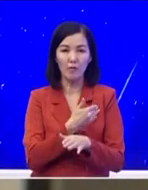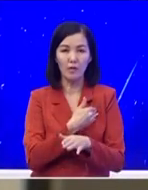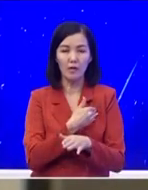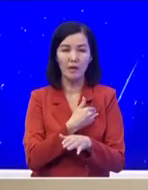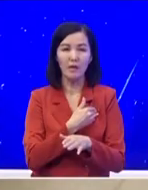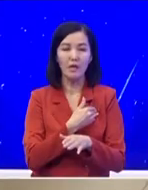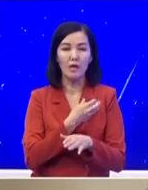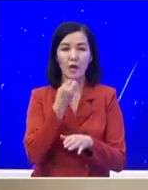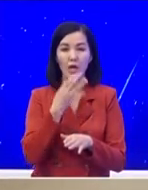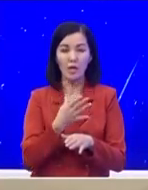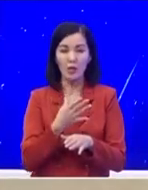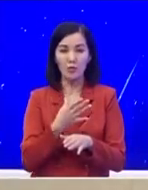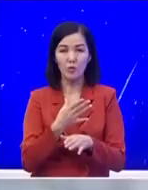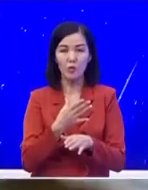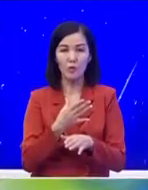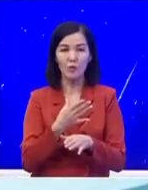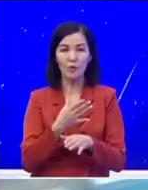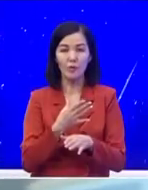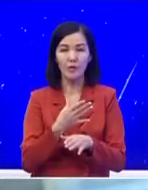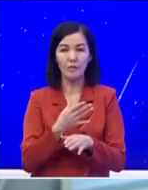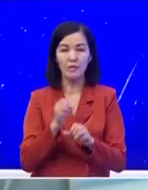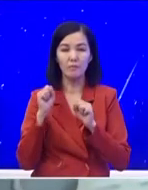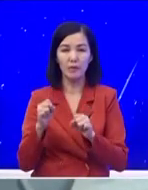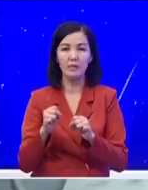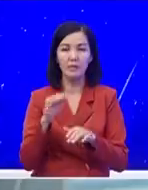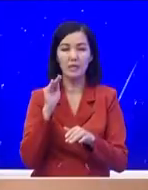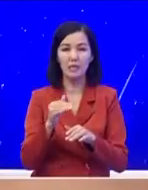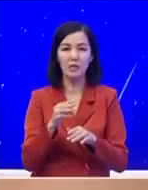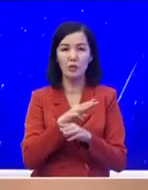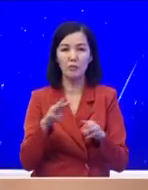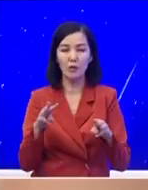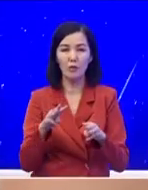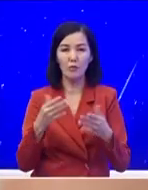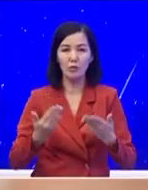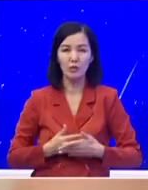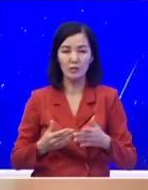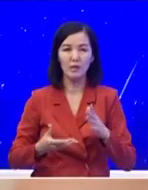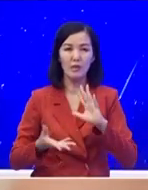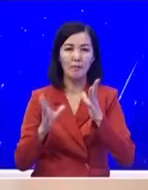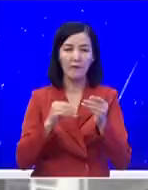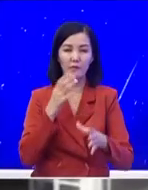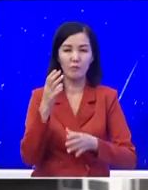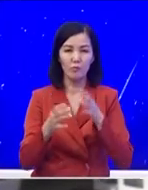препарат хорошо себя показал, и в будущем он может спасти тысячи, а то и миллионы жизней по всему миру.